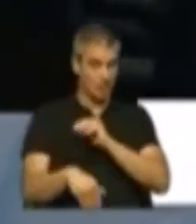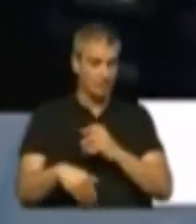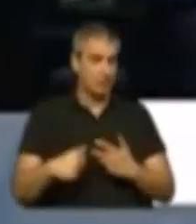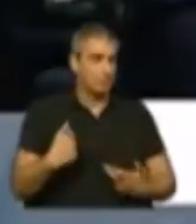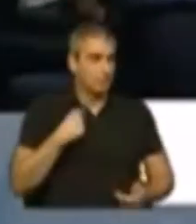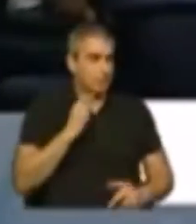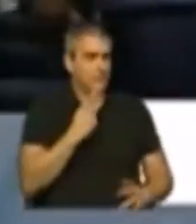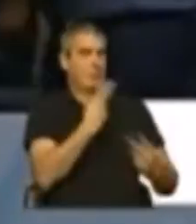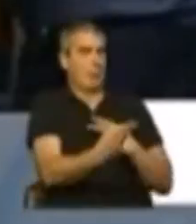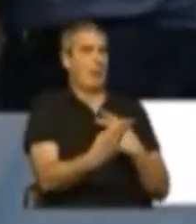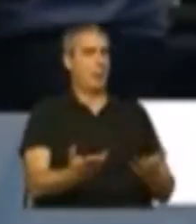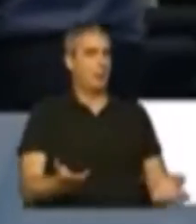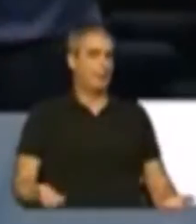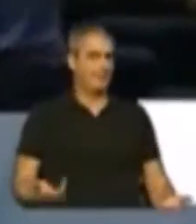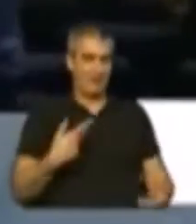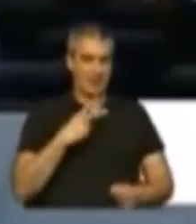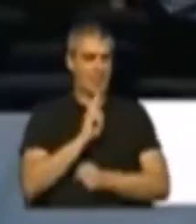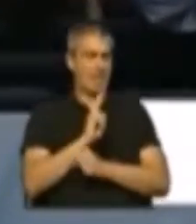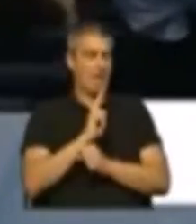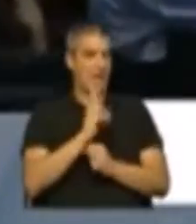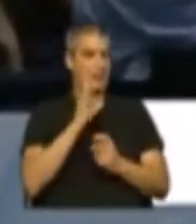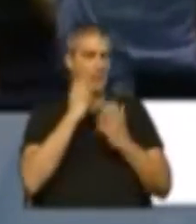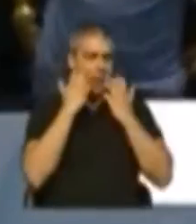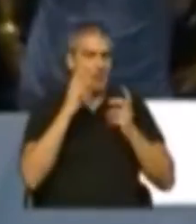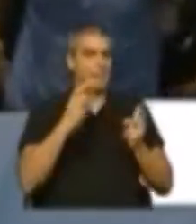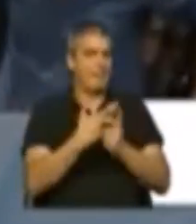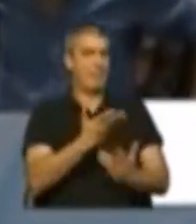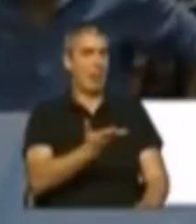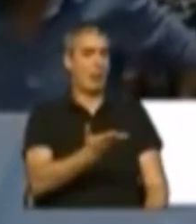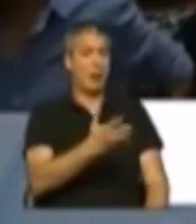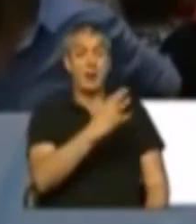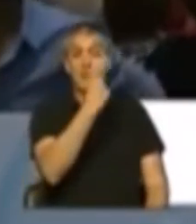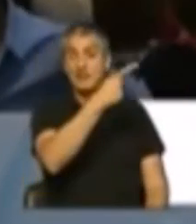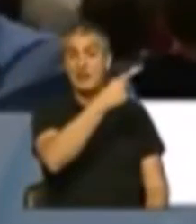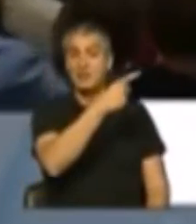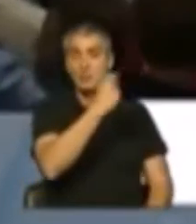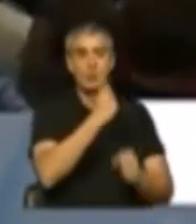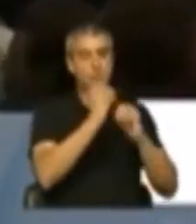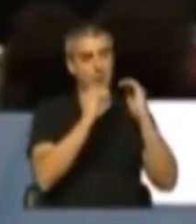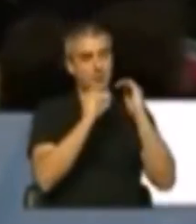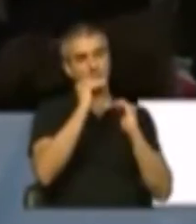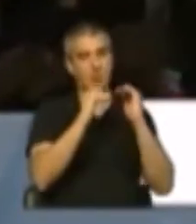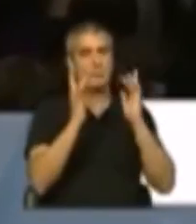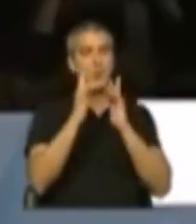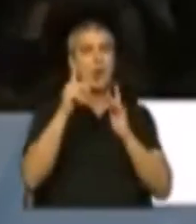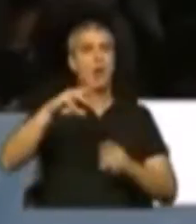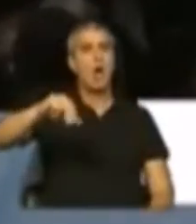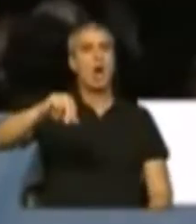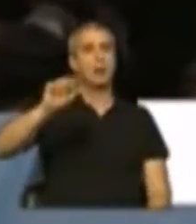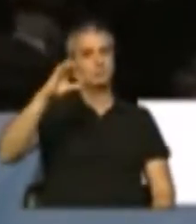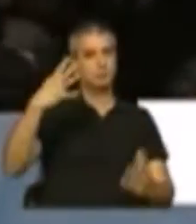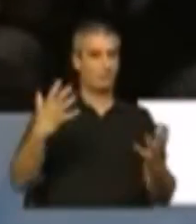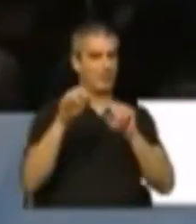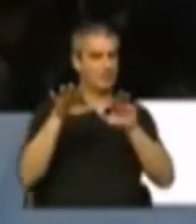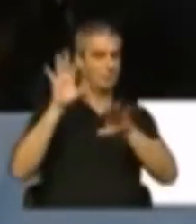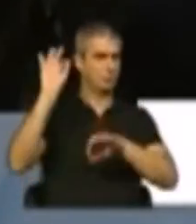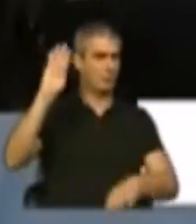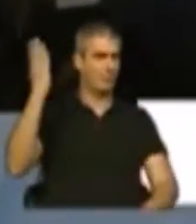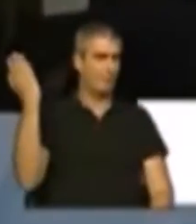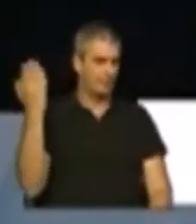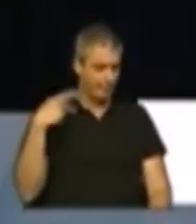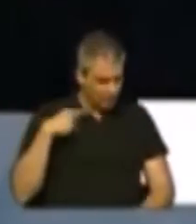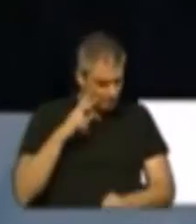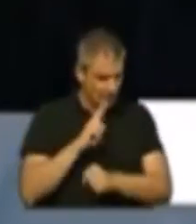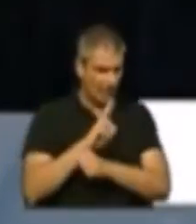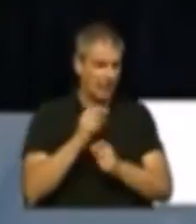הייתי חייבת לומר את הדברים. הגנתי על המפלגה כשהרצוג ביצע כיזוז תמידי מול אורן חזן כדי להציל את ממשלת נתניהו, והגנתי